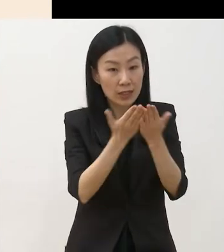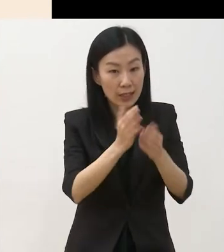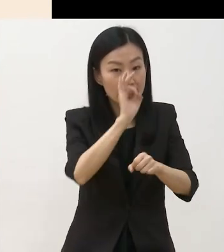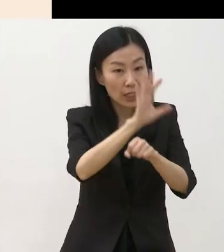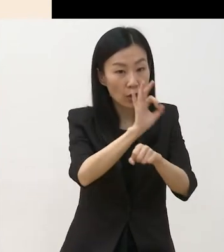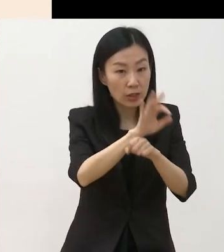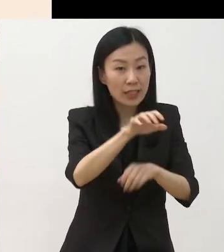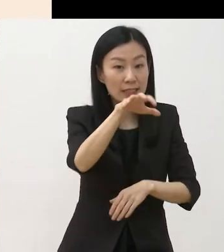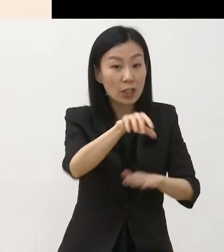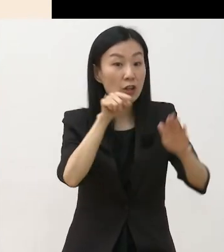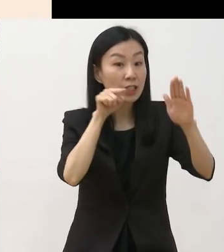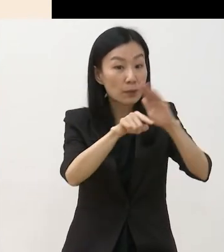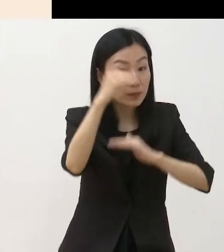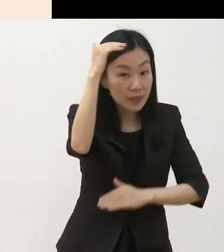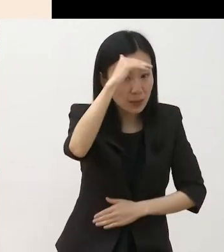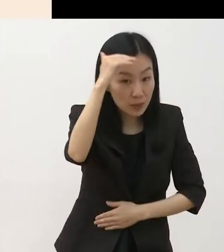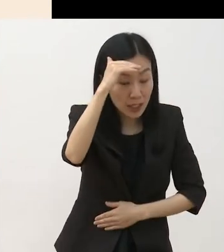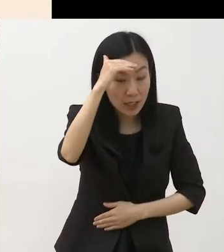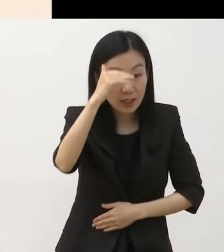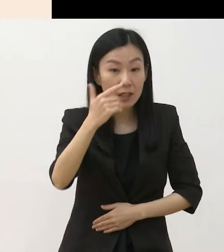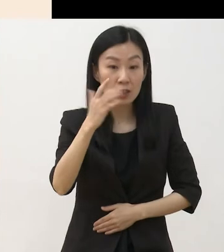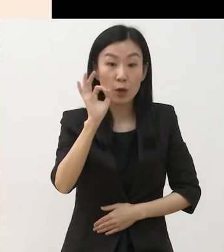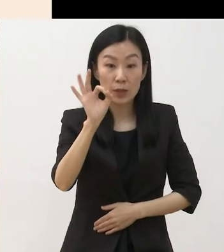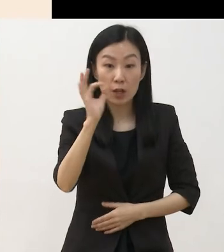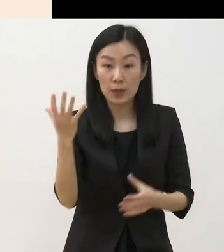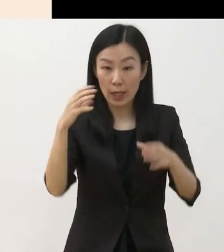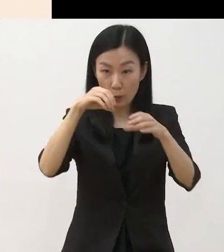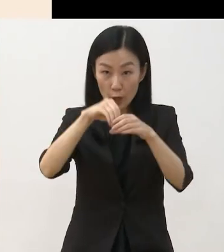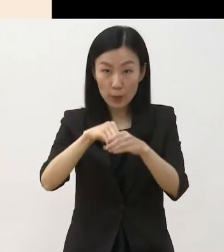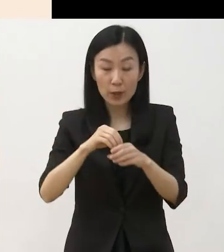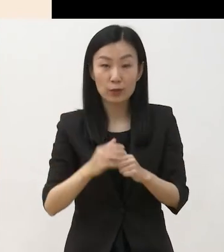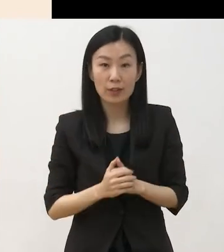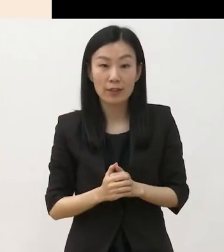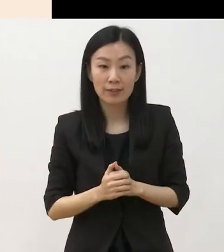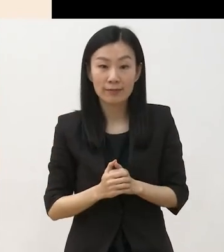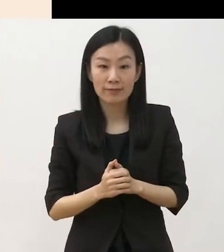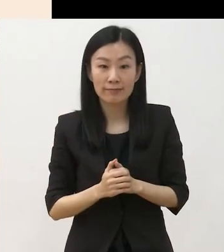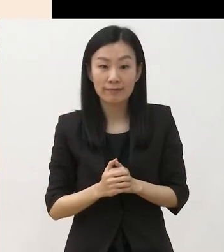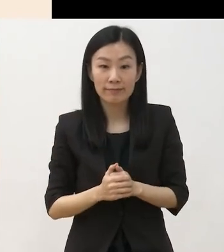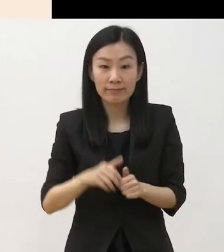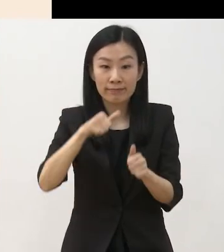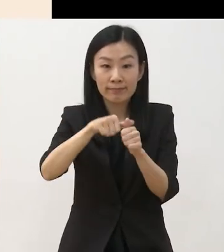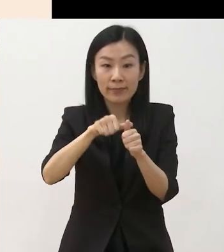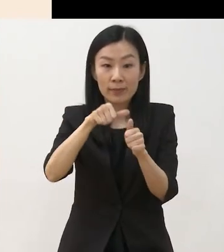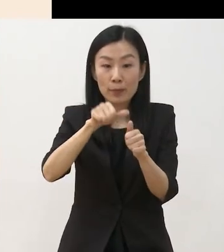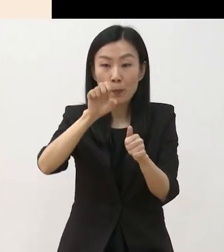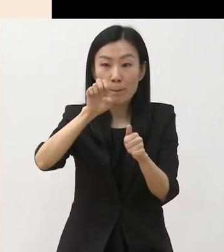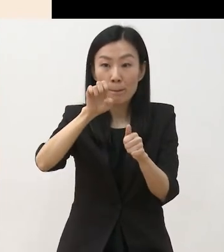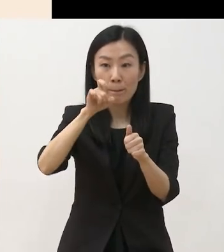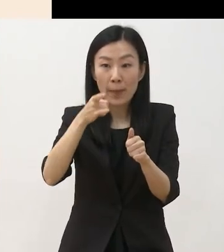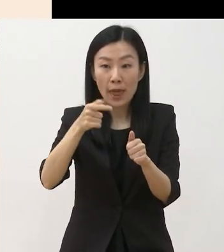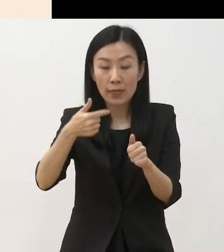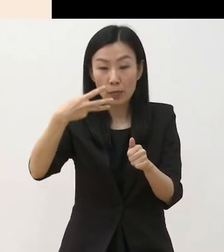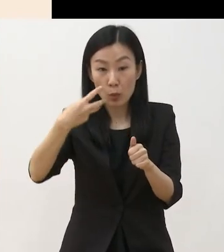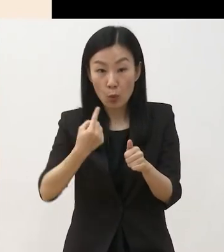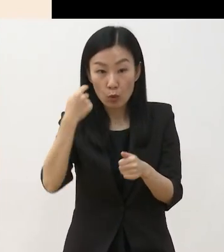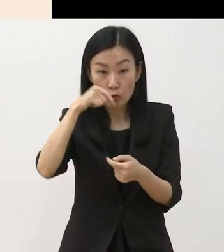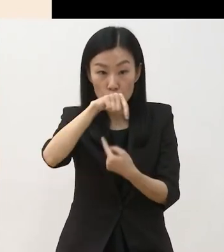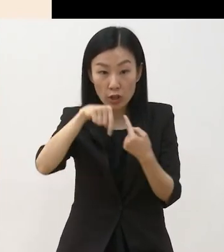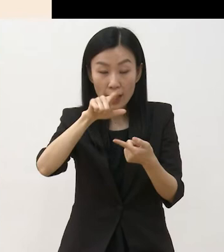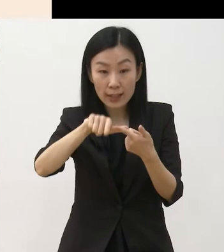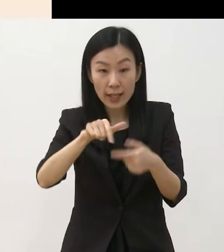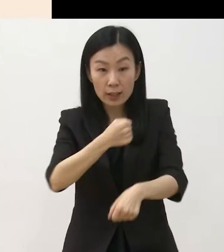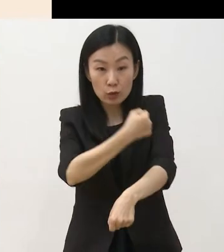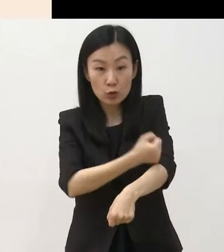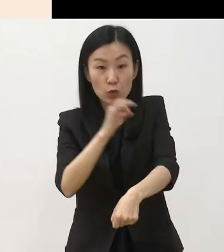지역을 방문하고 답사하거나 하는 비용들 포함이 되어지고요. 그 다음에 멘토를 운영을 하실 때 멘토에 대한